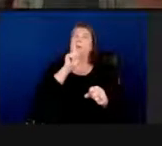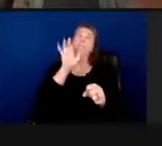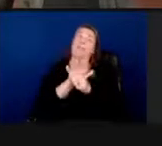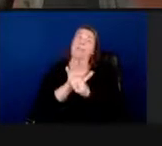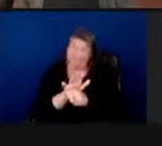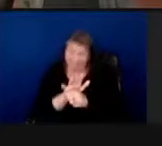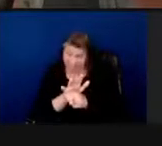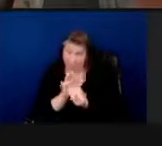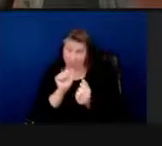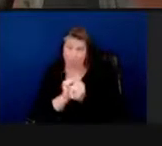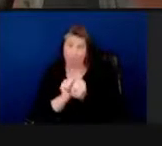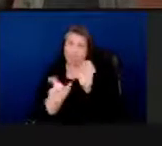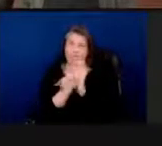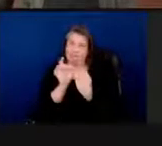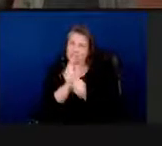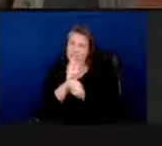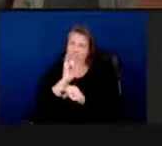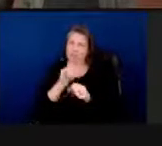Tumeendelea